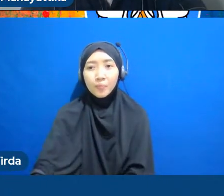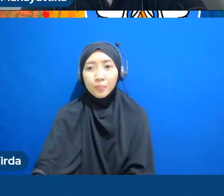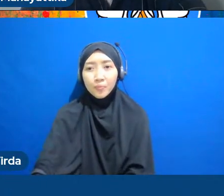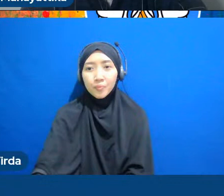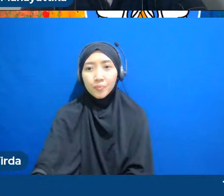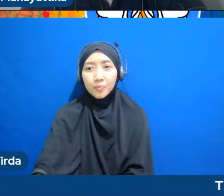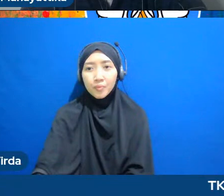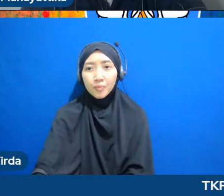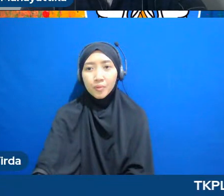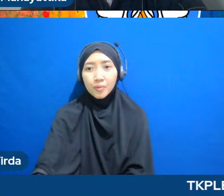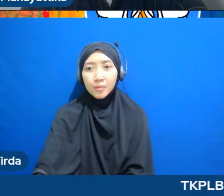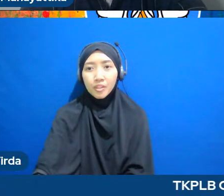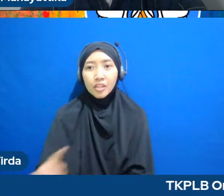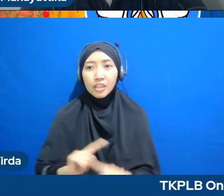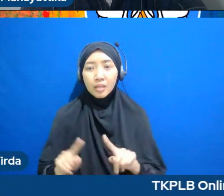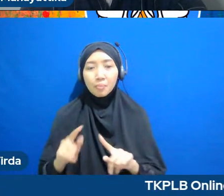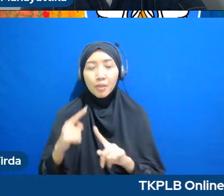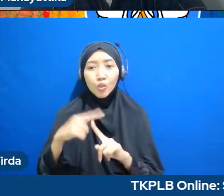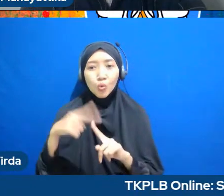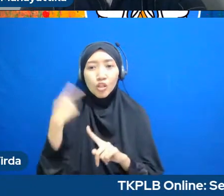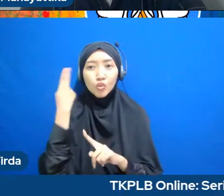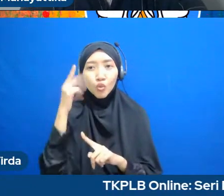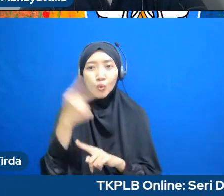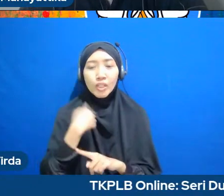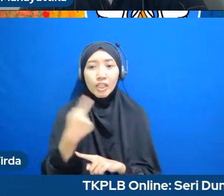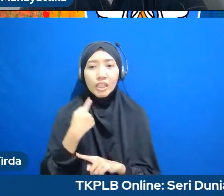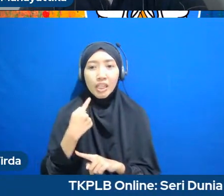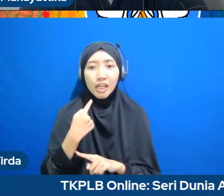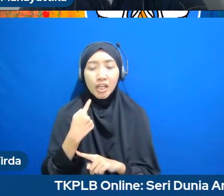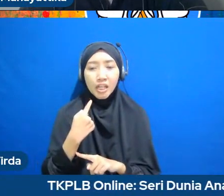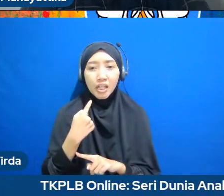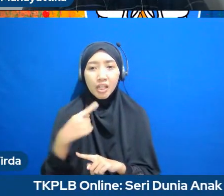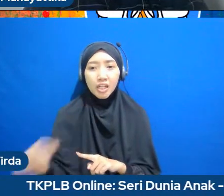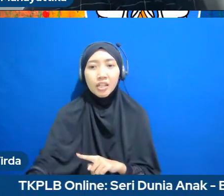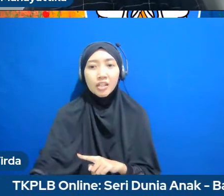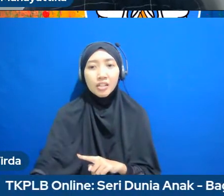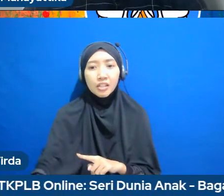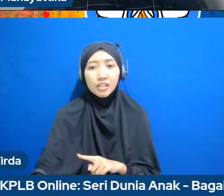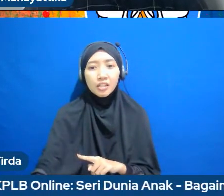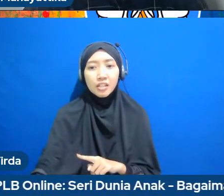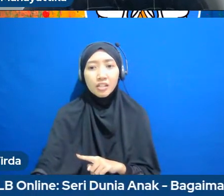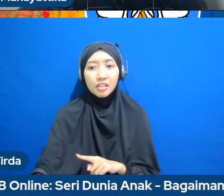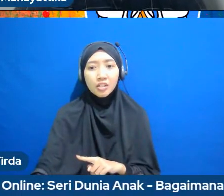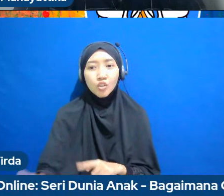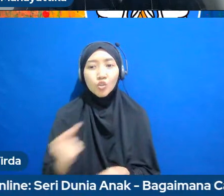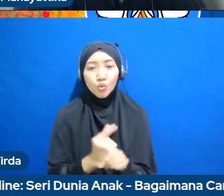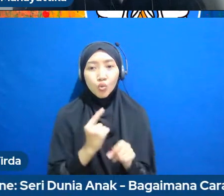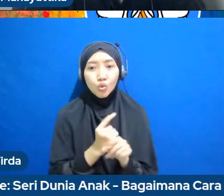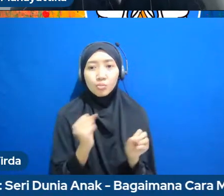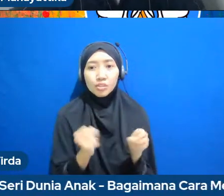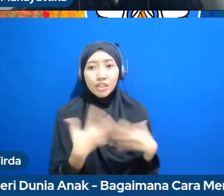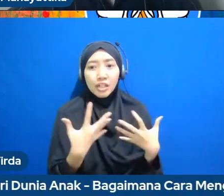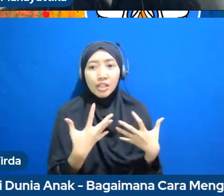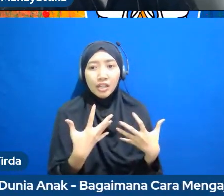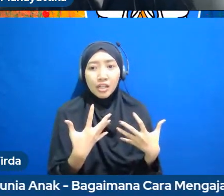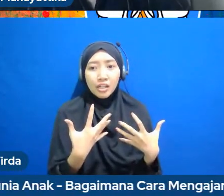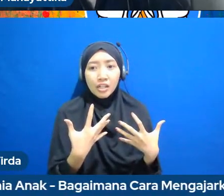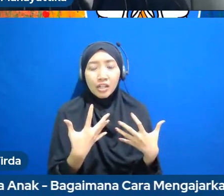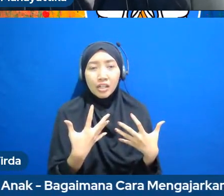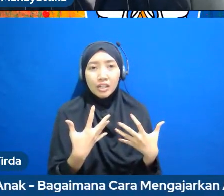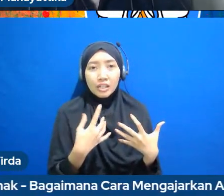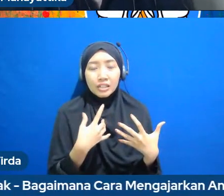ini PR juga ya buat kita, agar anak kita nggak sebagai guru nggak tiba-tiba langsung marah, tetapi juga